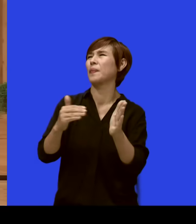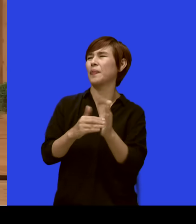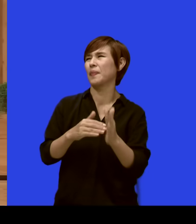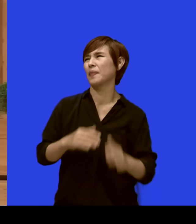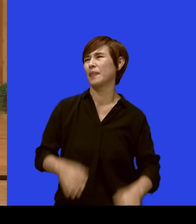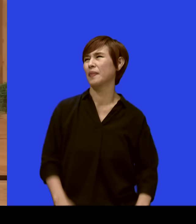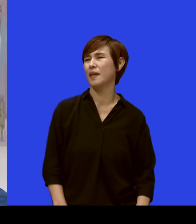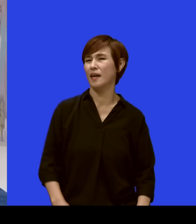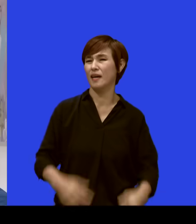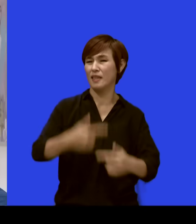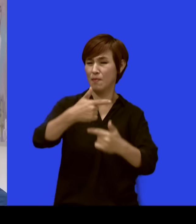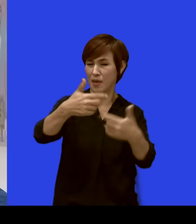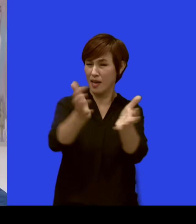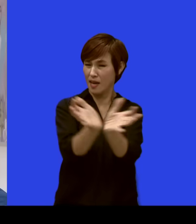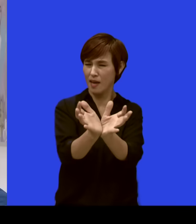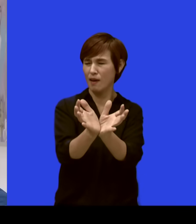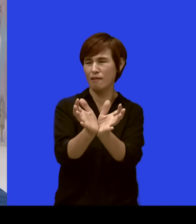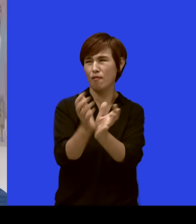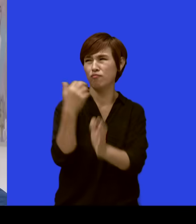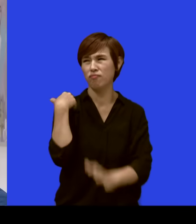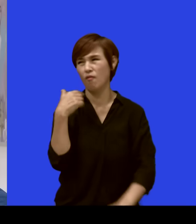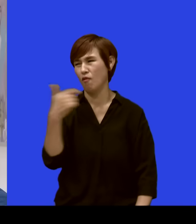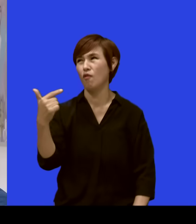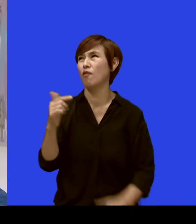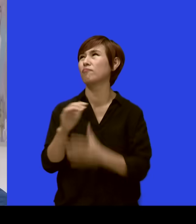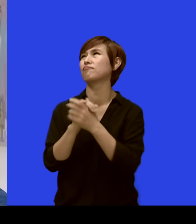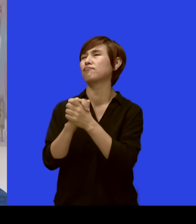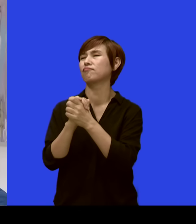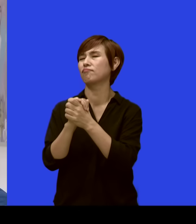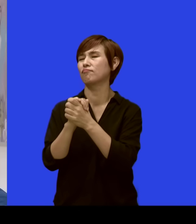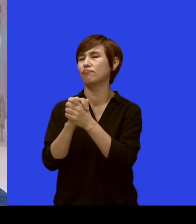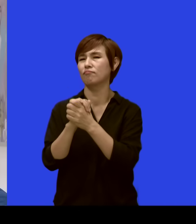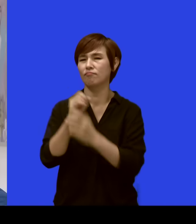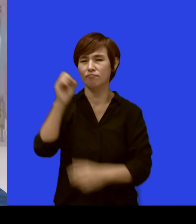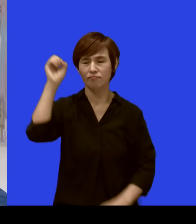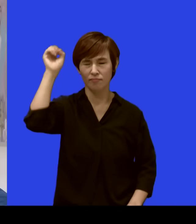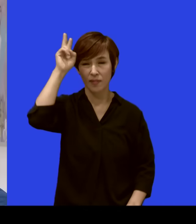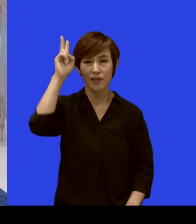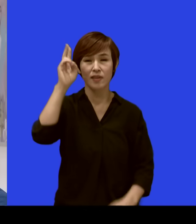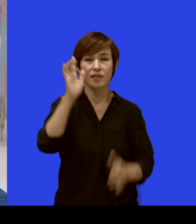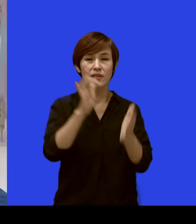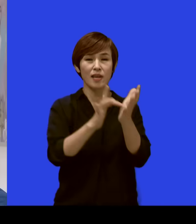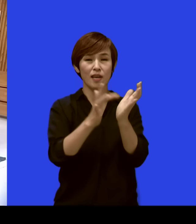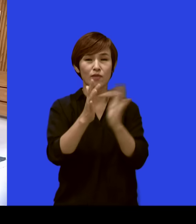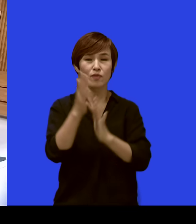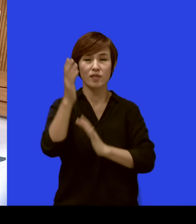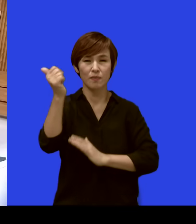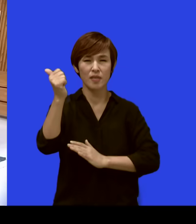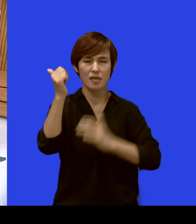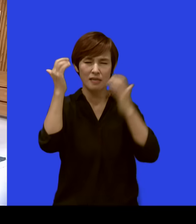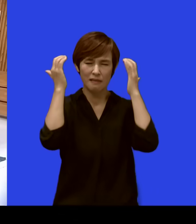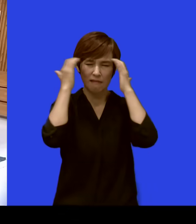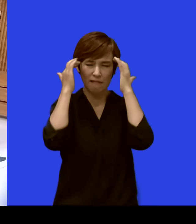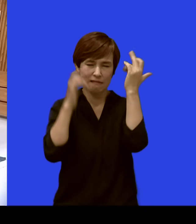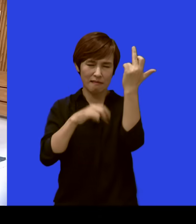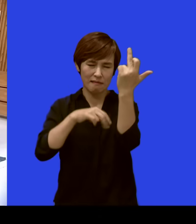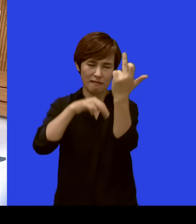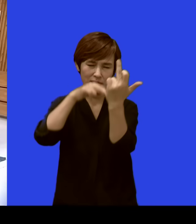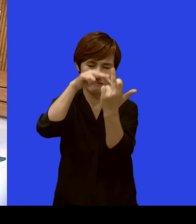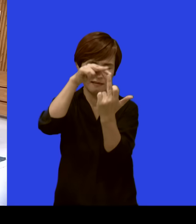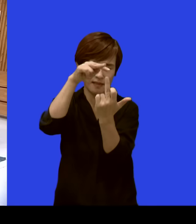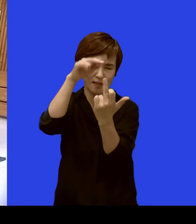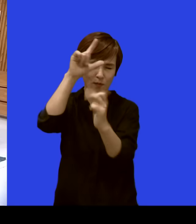막 이러고 있는데 또 그때는 또 갑자기 또 예수님이 골고다를 올라가시는 게 또 보이더라고요.